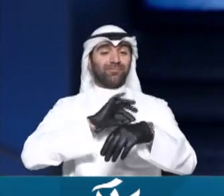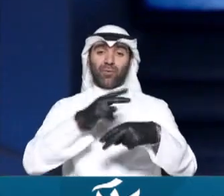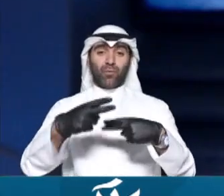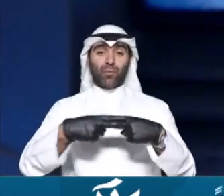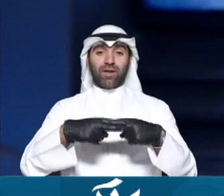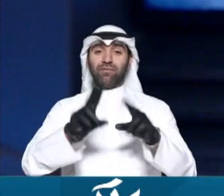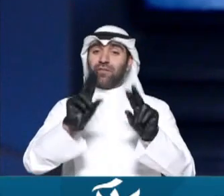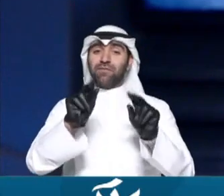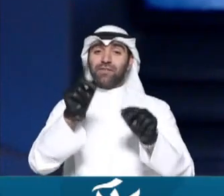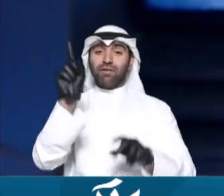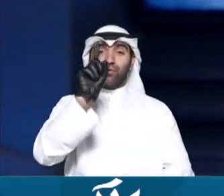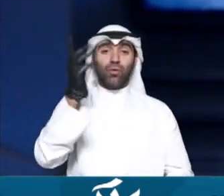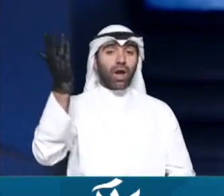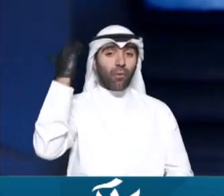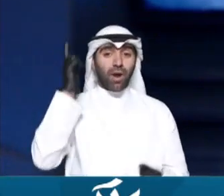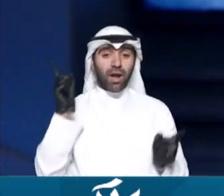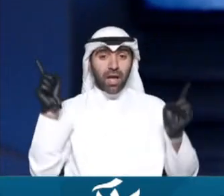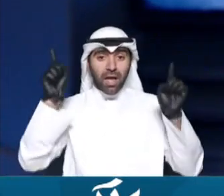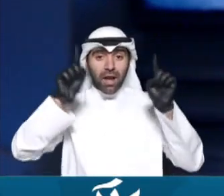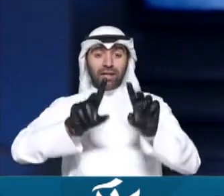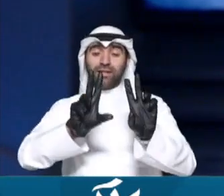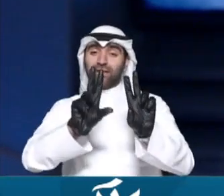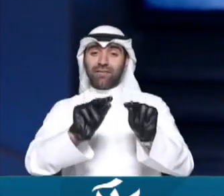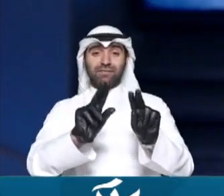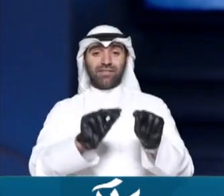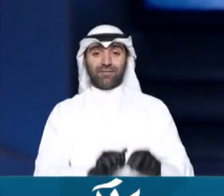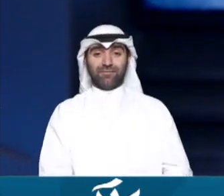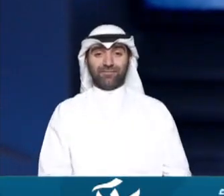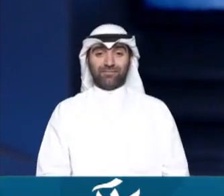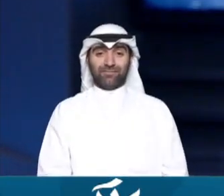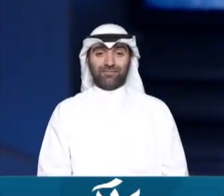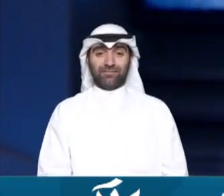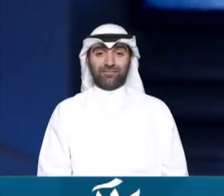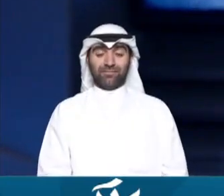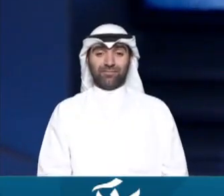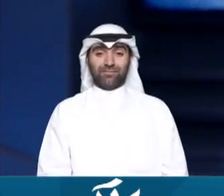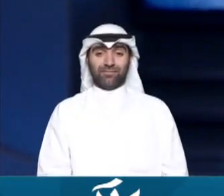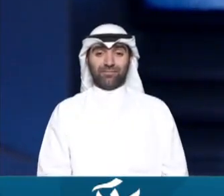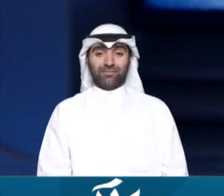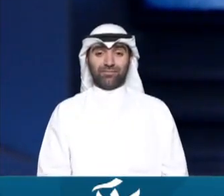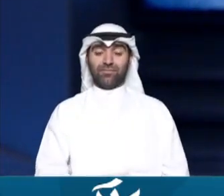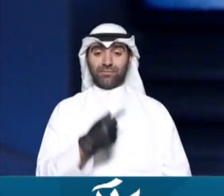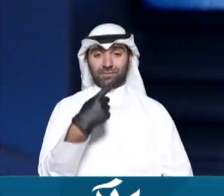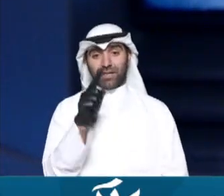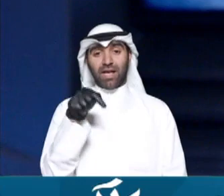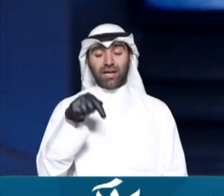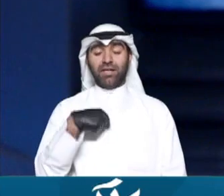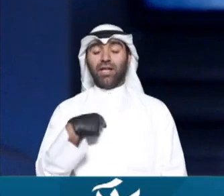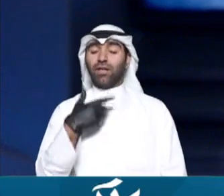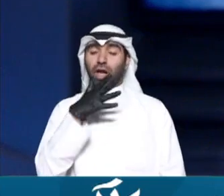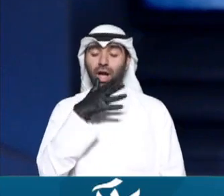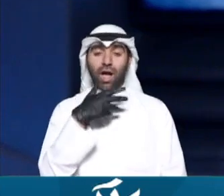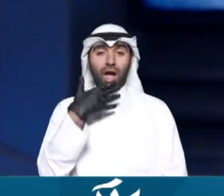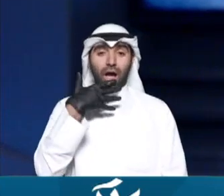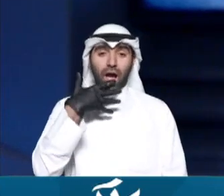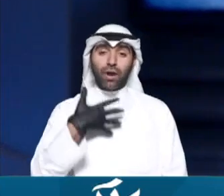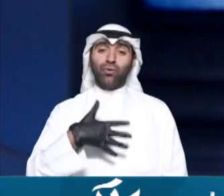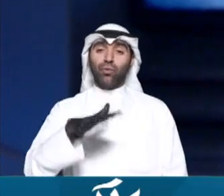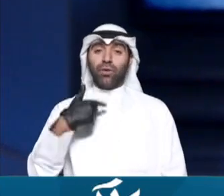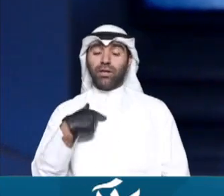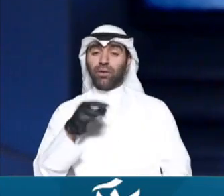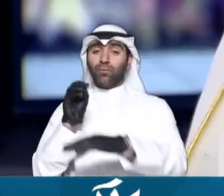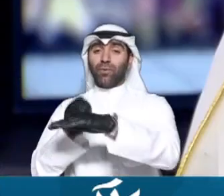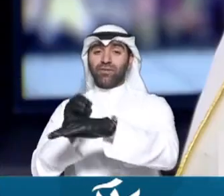يعني إحنا اليوم دائما نوصي الحقيقة ومن خلال برامجنا على، يعني خاصة في ظل الأوضاع الراهنة، على عدم